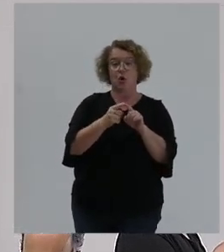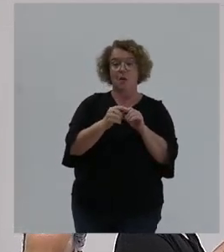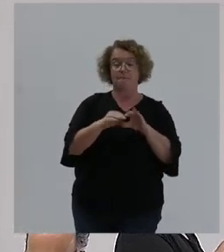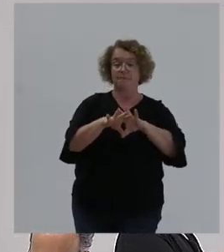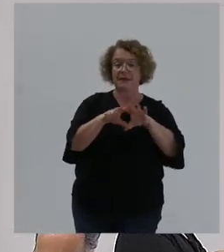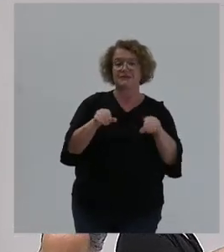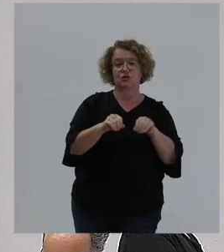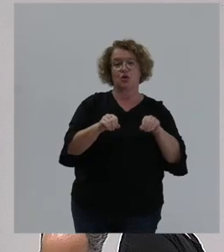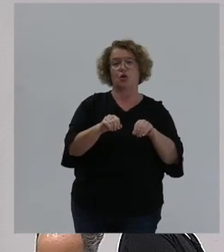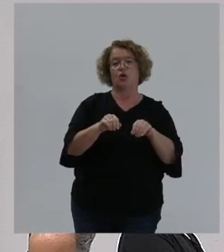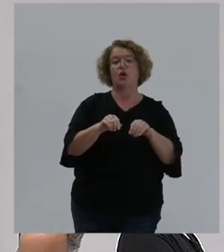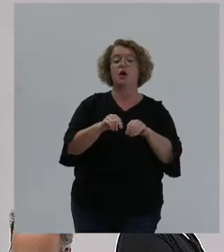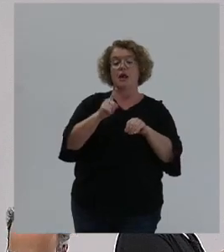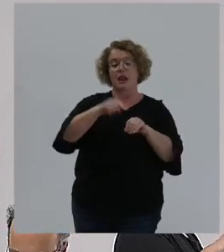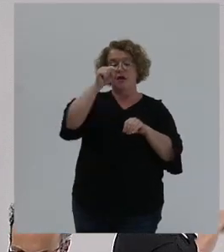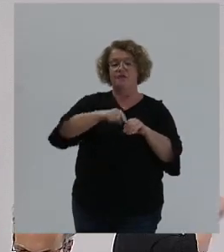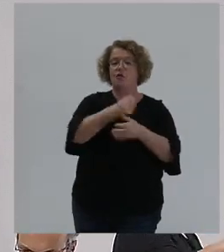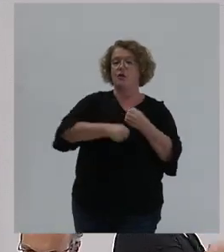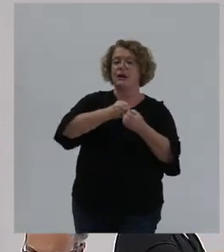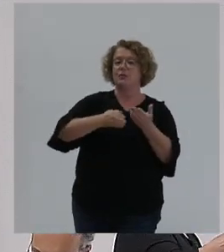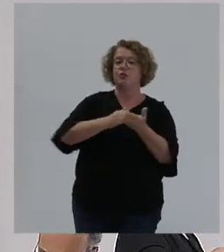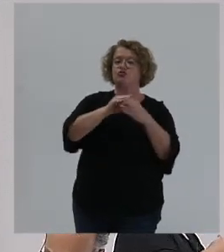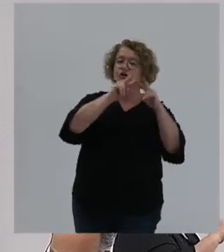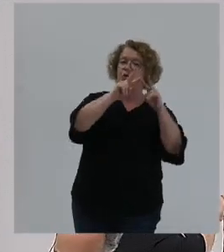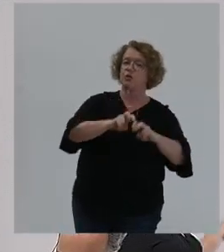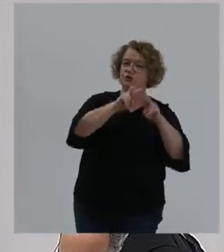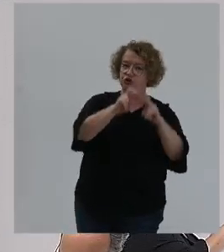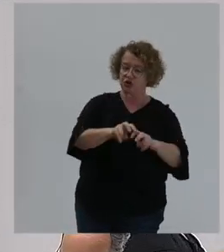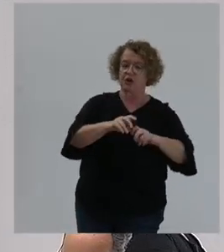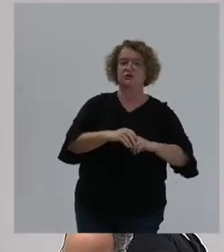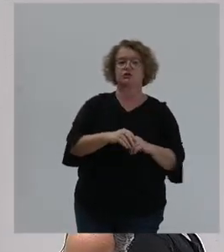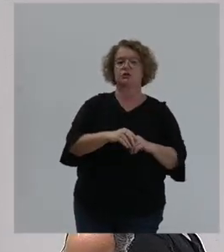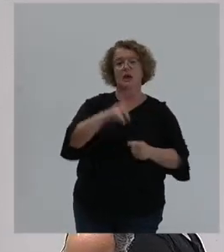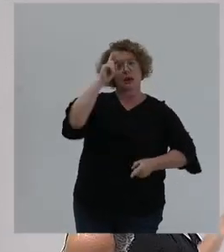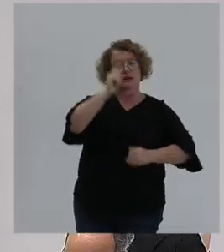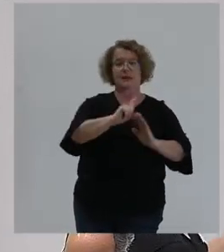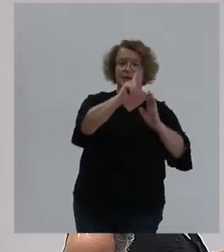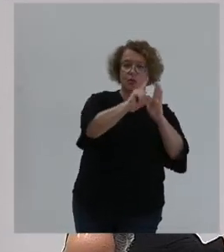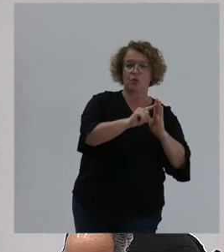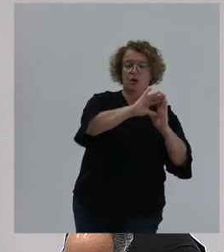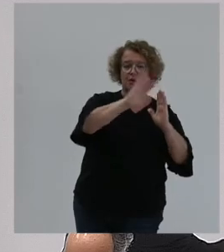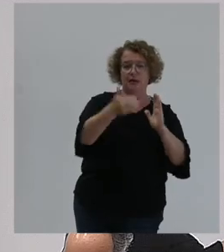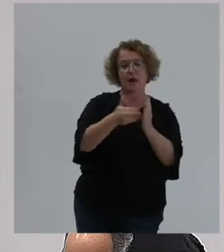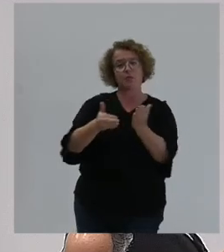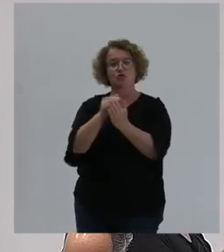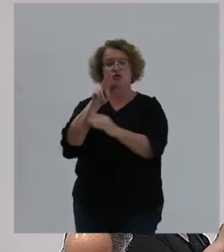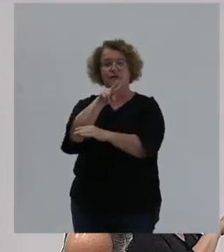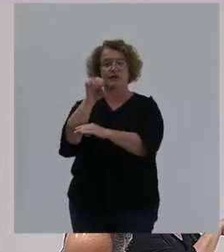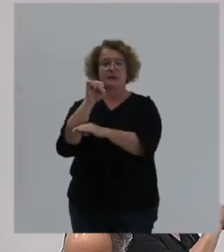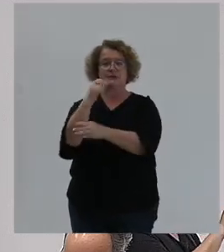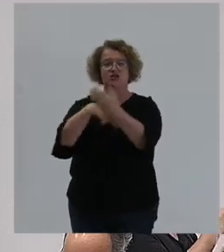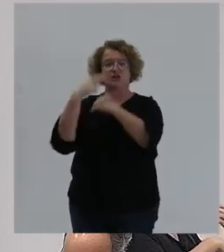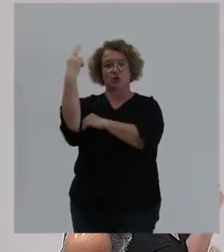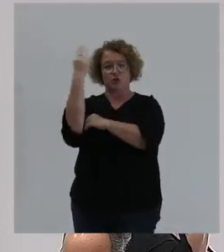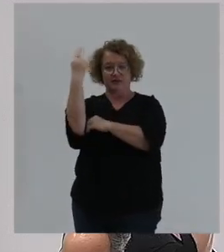genre, pour lancer des projets de recherche ou un projet de recherche sur les législations et sur les projets VSS à l'université. Voilà,